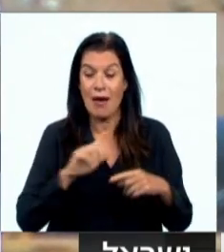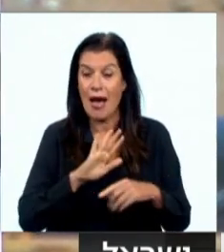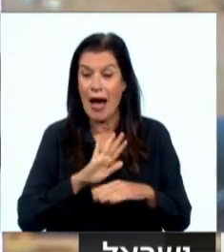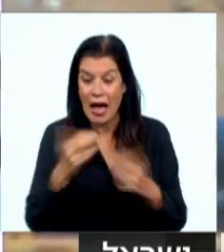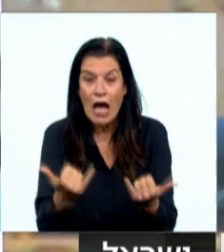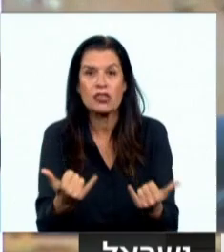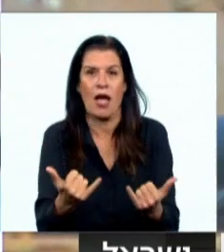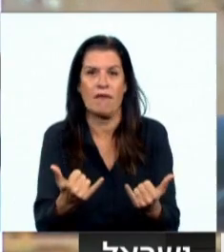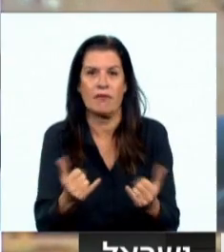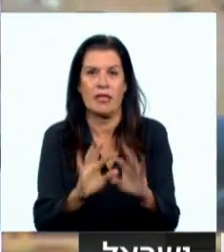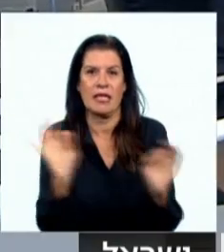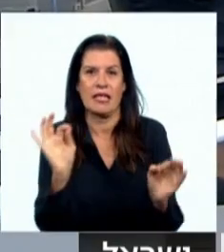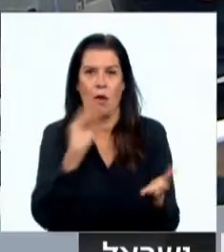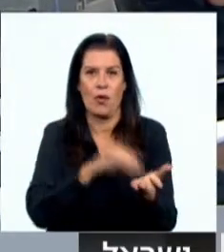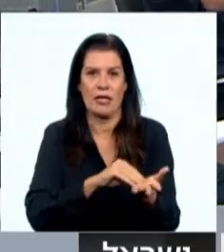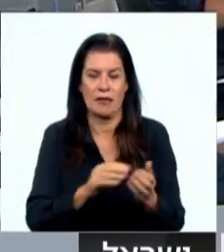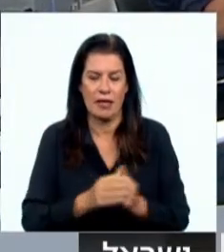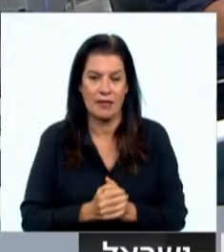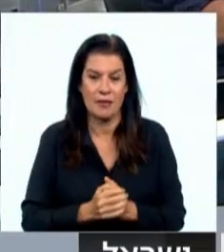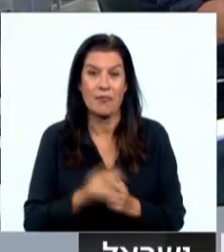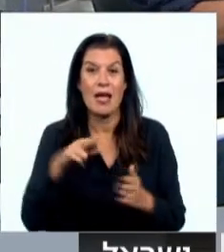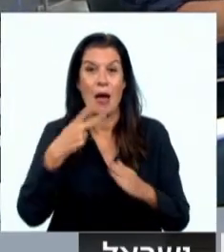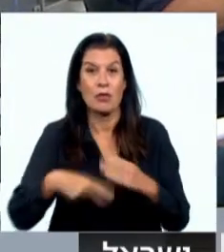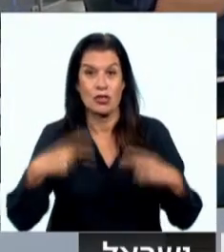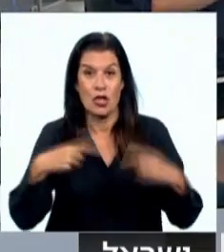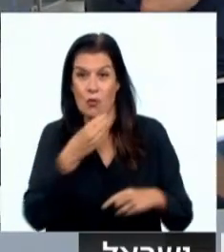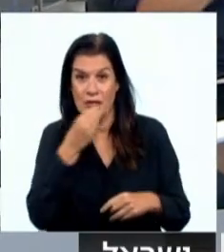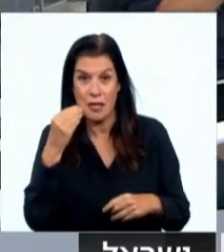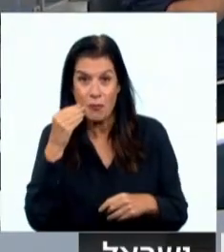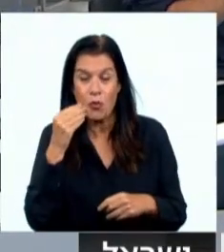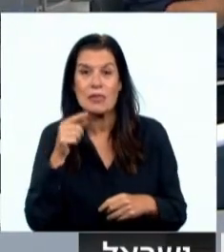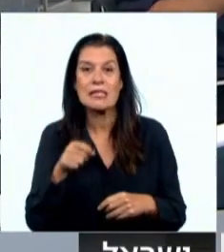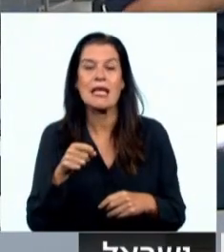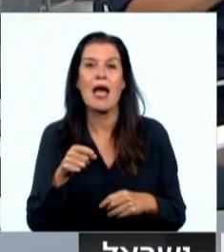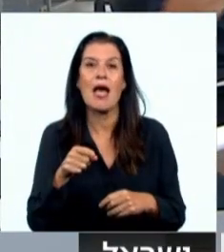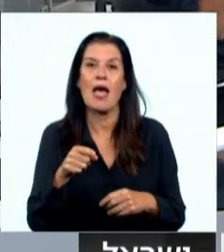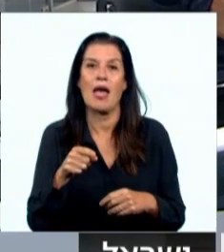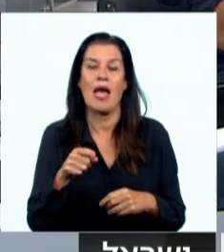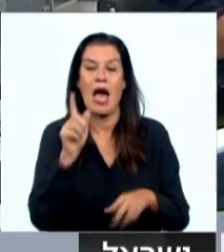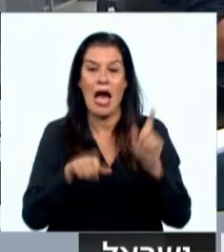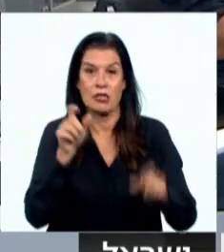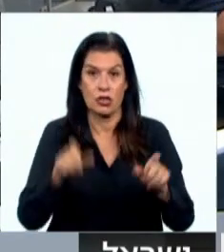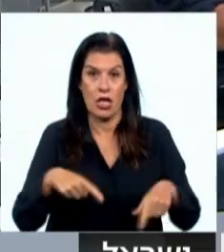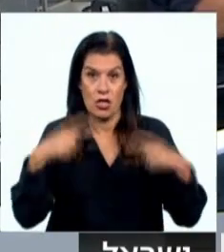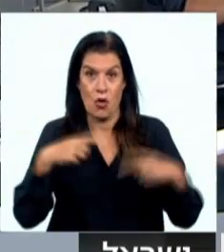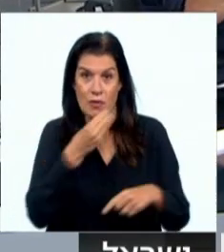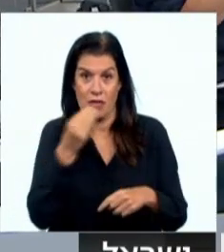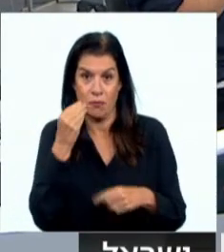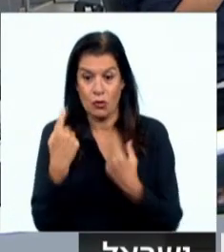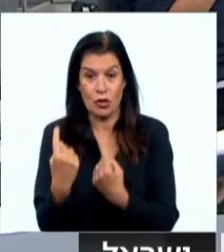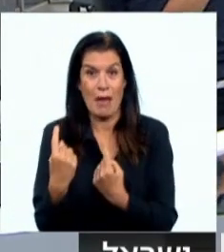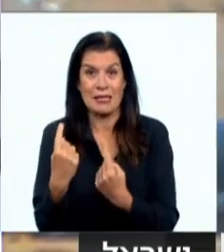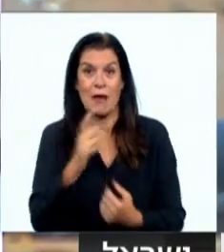כן. שהשיא שלו הם הגיעו ביום כיפור האחרון, זה אנשי דור כיפור שבעצמם ראינו.